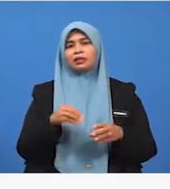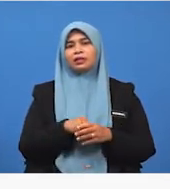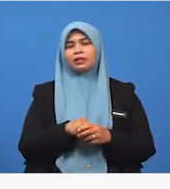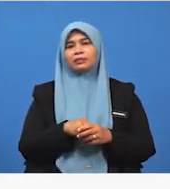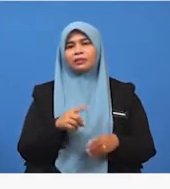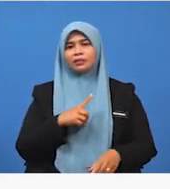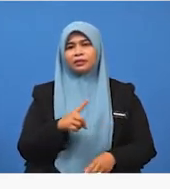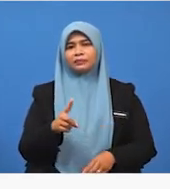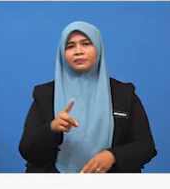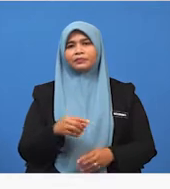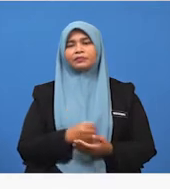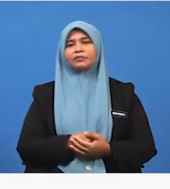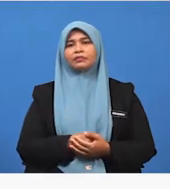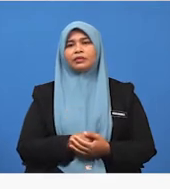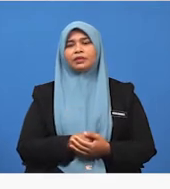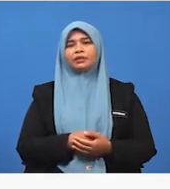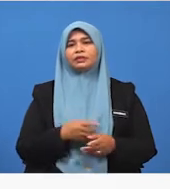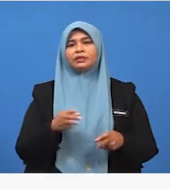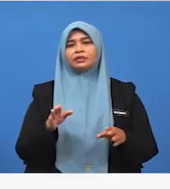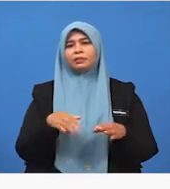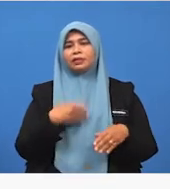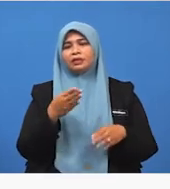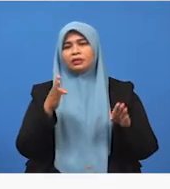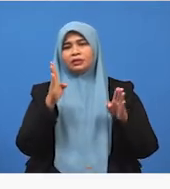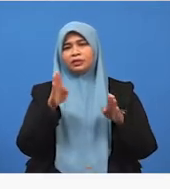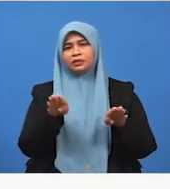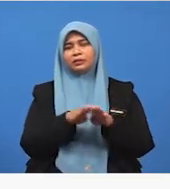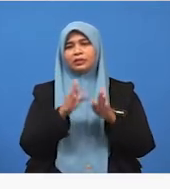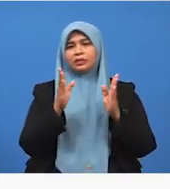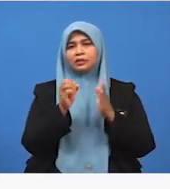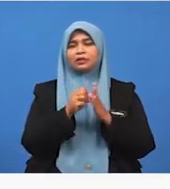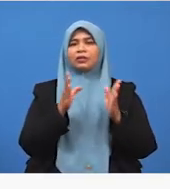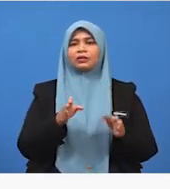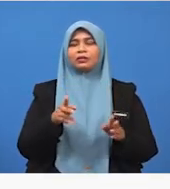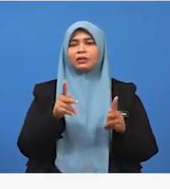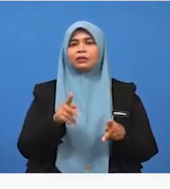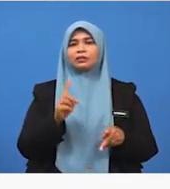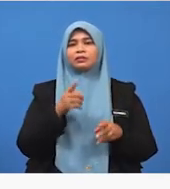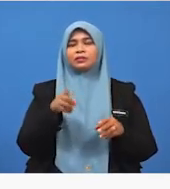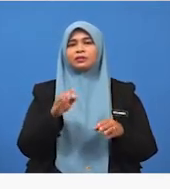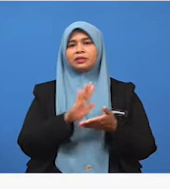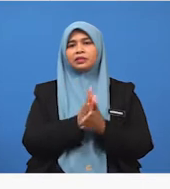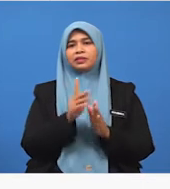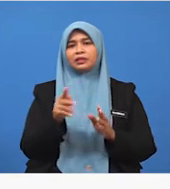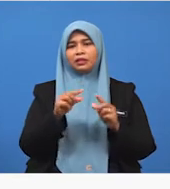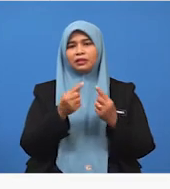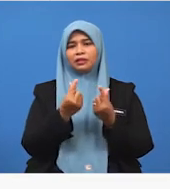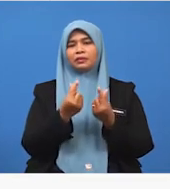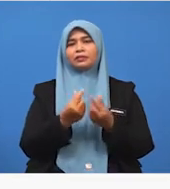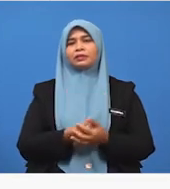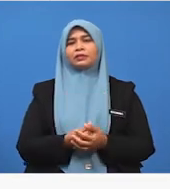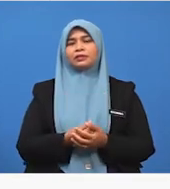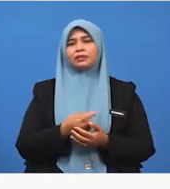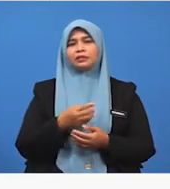kita sebagai pelajar hendaklah sentiasa menjadikan Al-Quran sebagai rakan kita dengan membaca dan menghayati